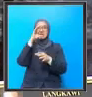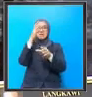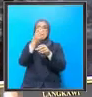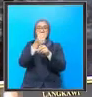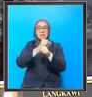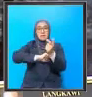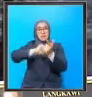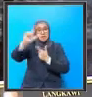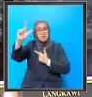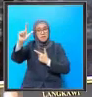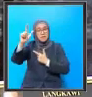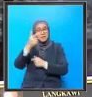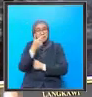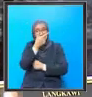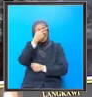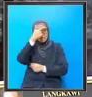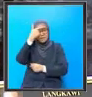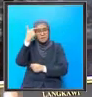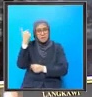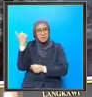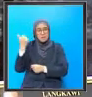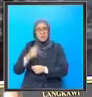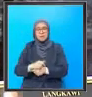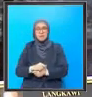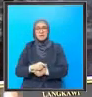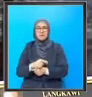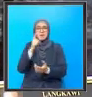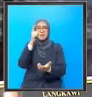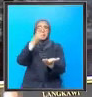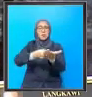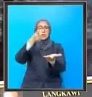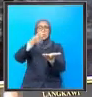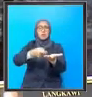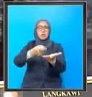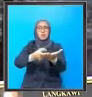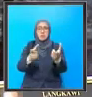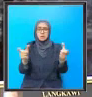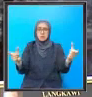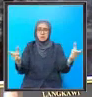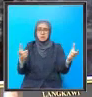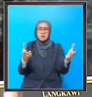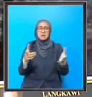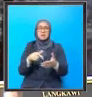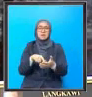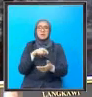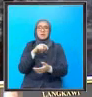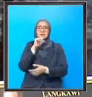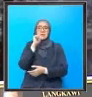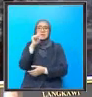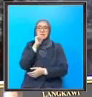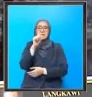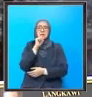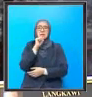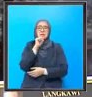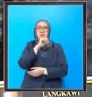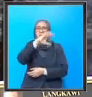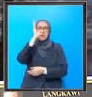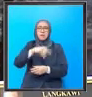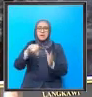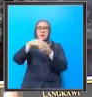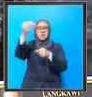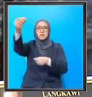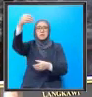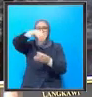diluluskan karena kudunya udang galah ini tidak pernah digunakan di dikeluarkan